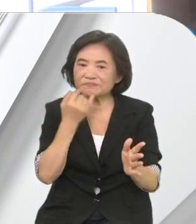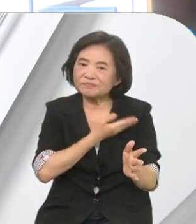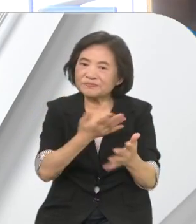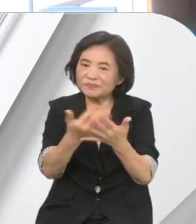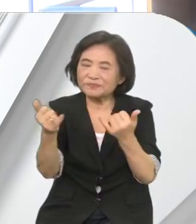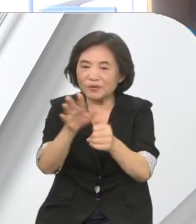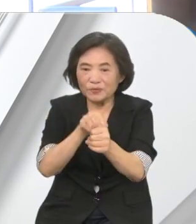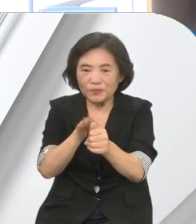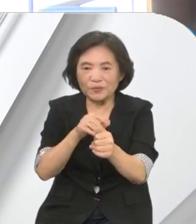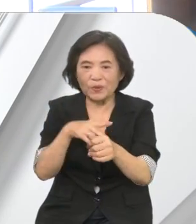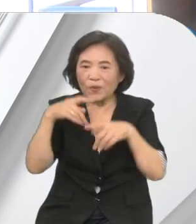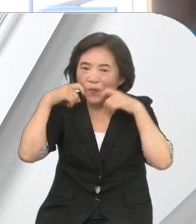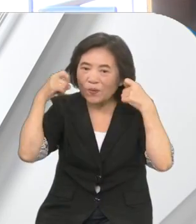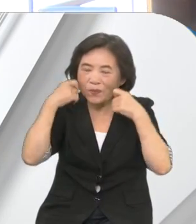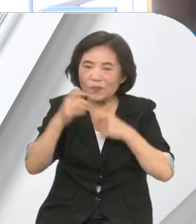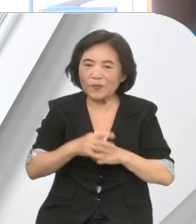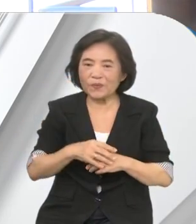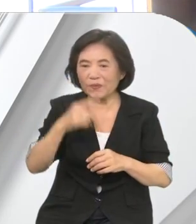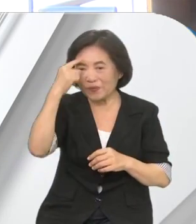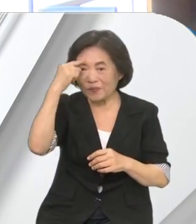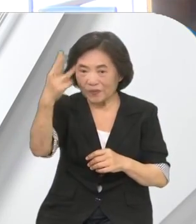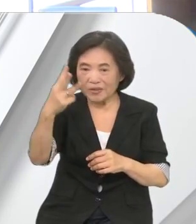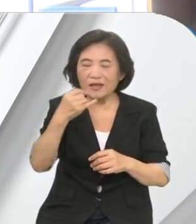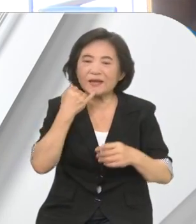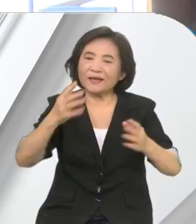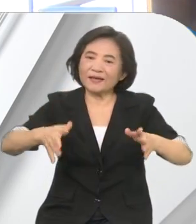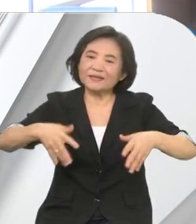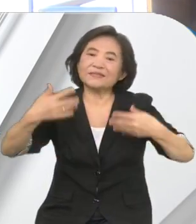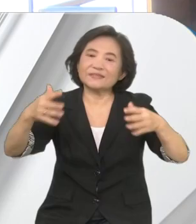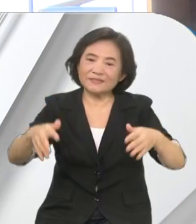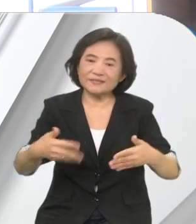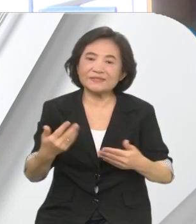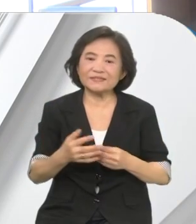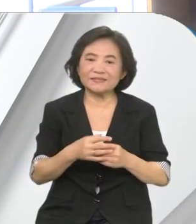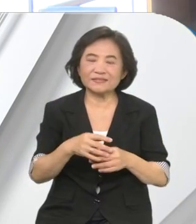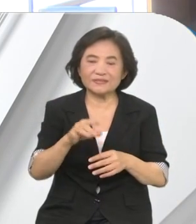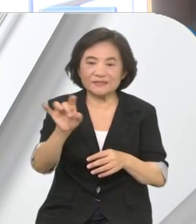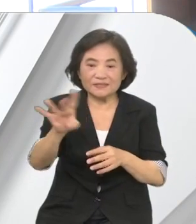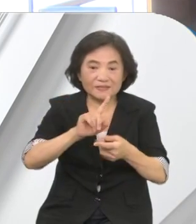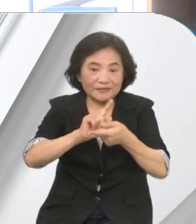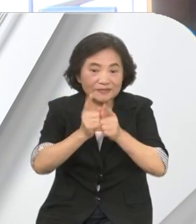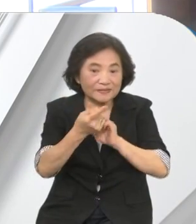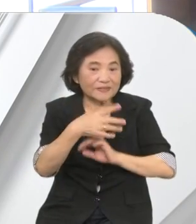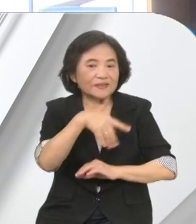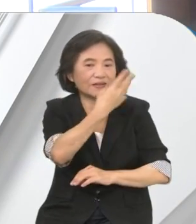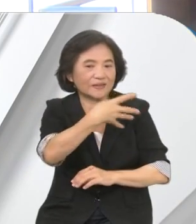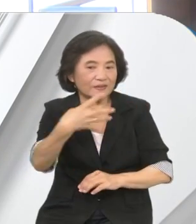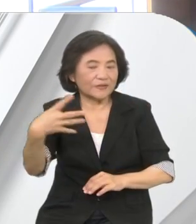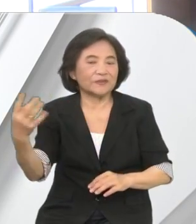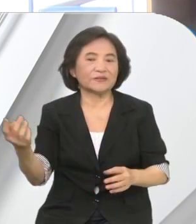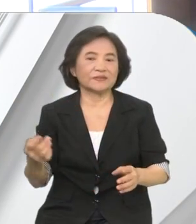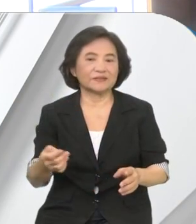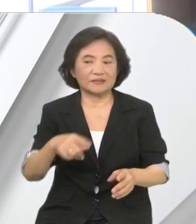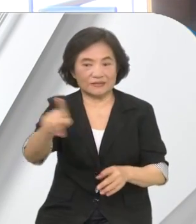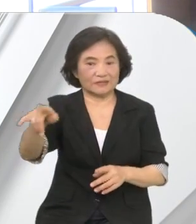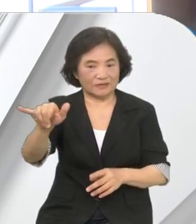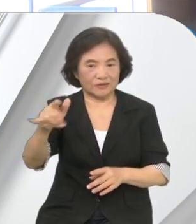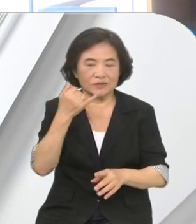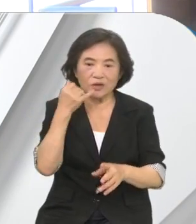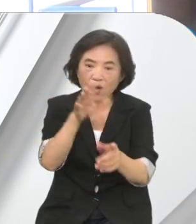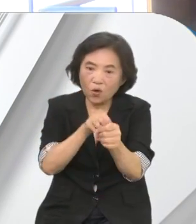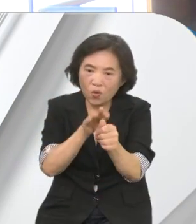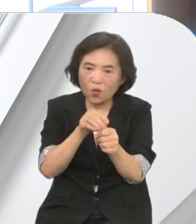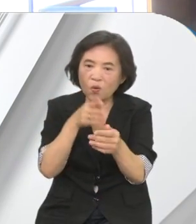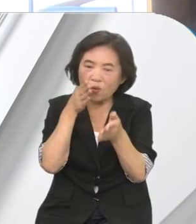生诶。 利用一三年的课程，用轻轻松的方式，用音乐引导、引导一道宣传师